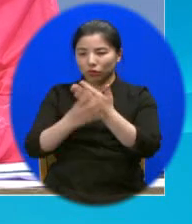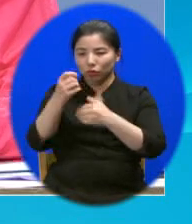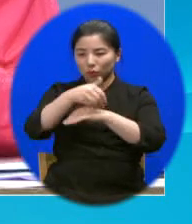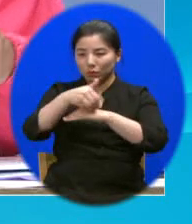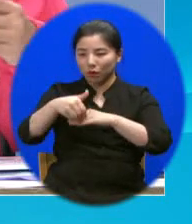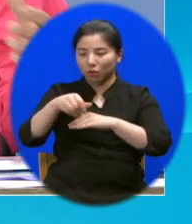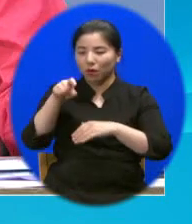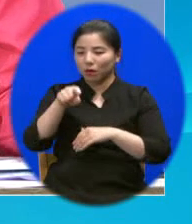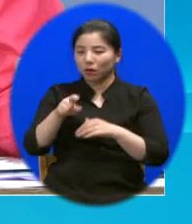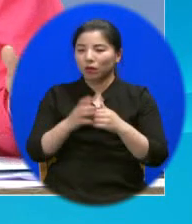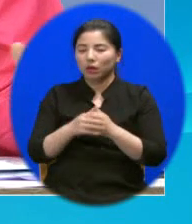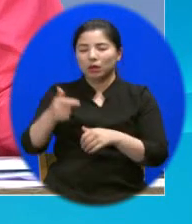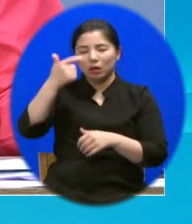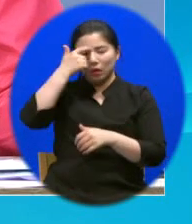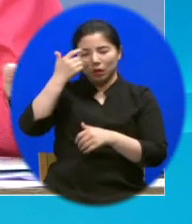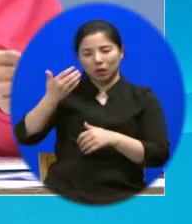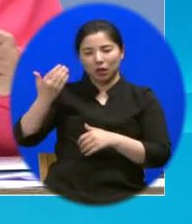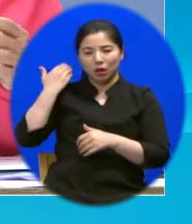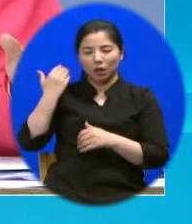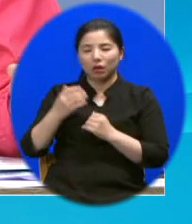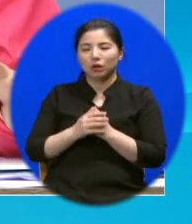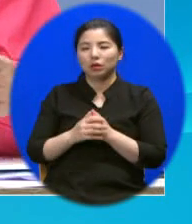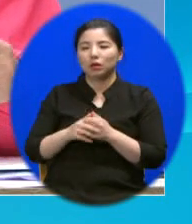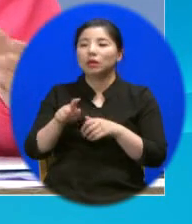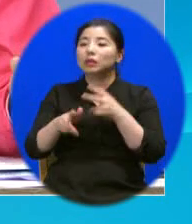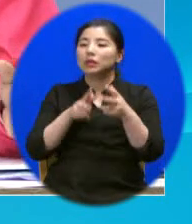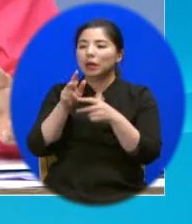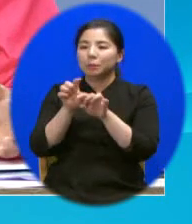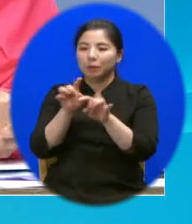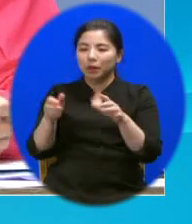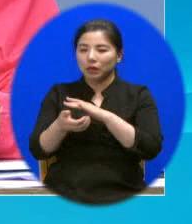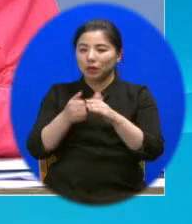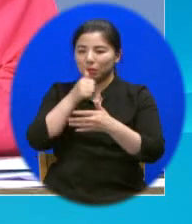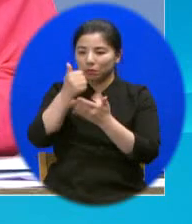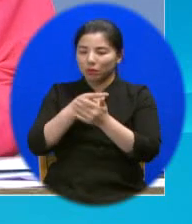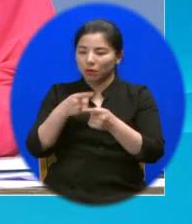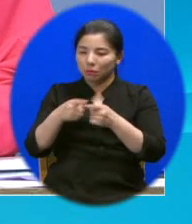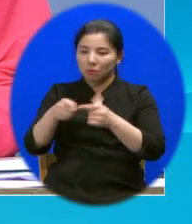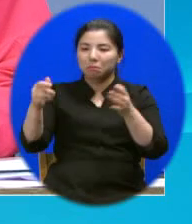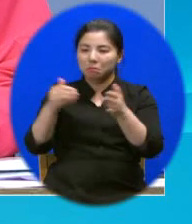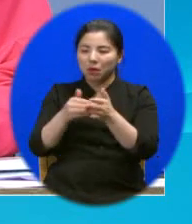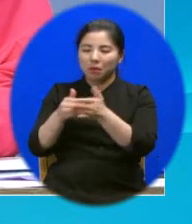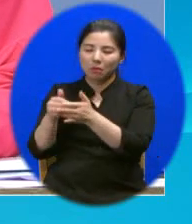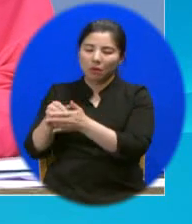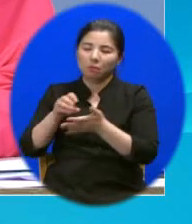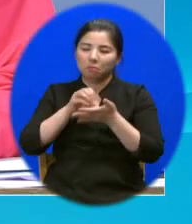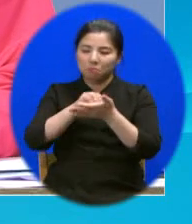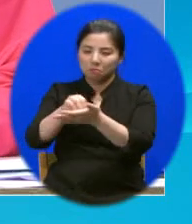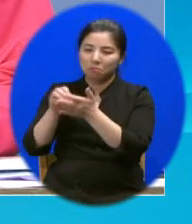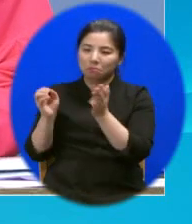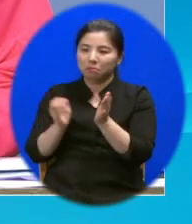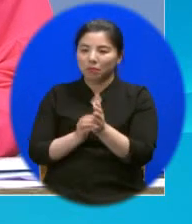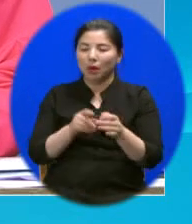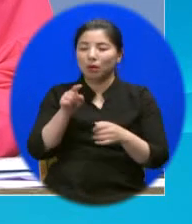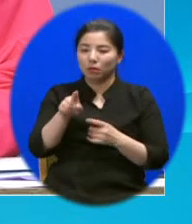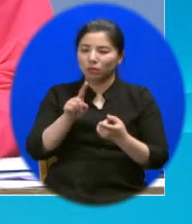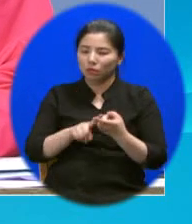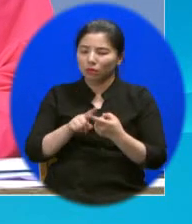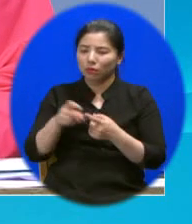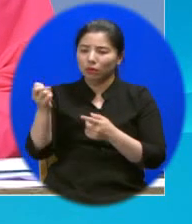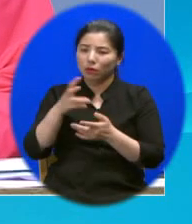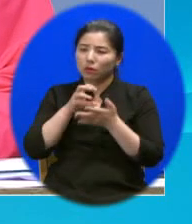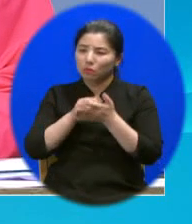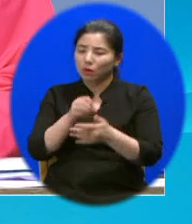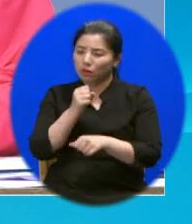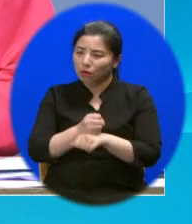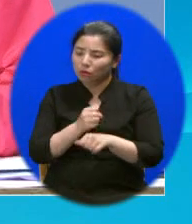그 과거의 일과 져 각 사업마다 예타 를 거쳐서 다 반영이 된 겁니다 이 부분은 이 부분을 반영하도록